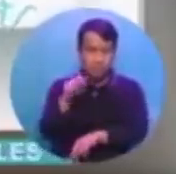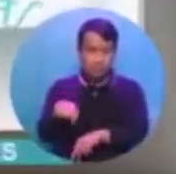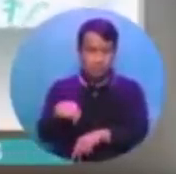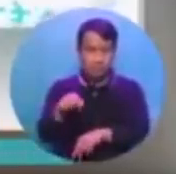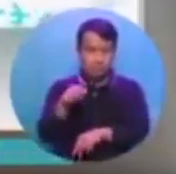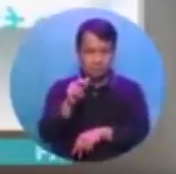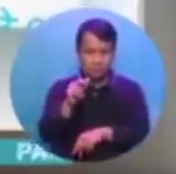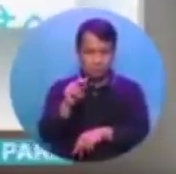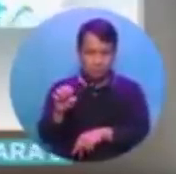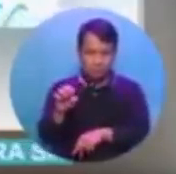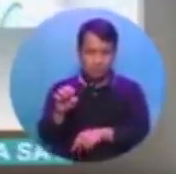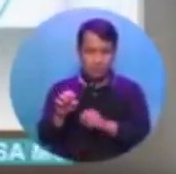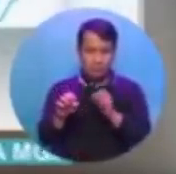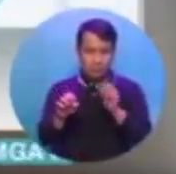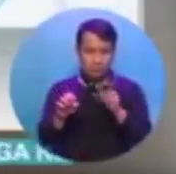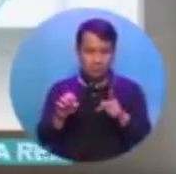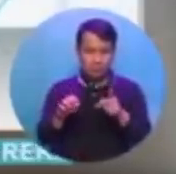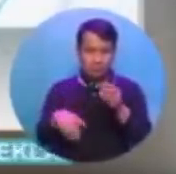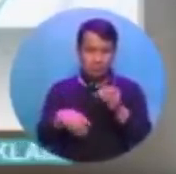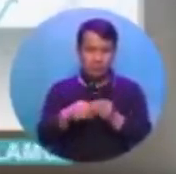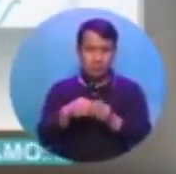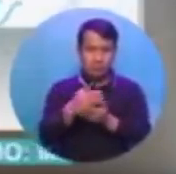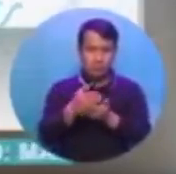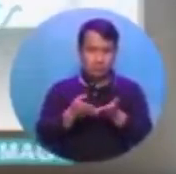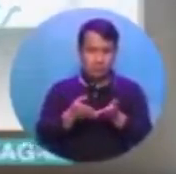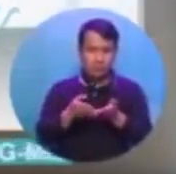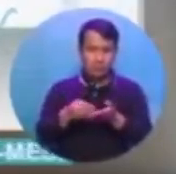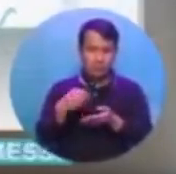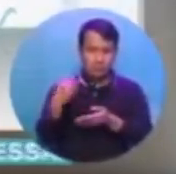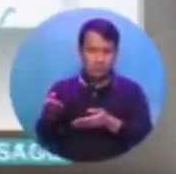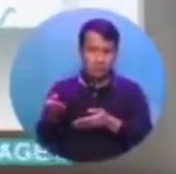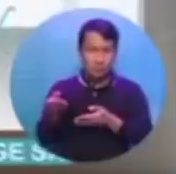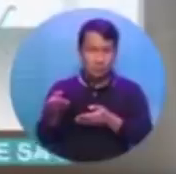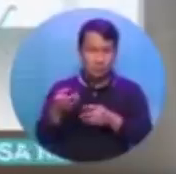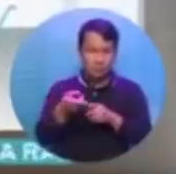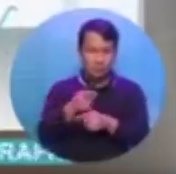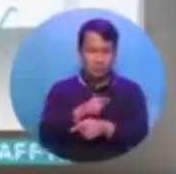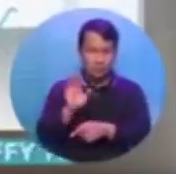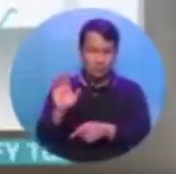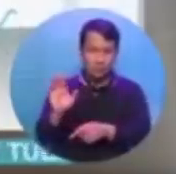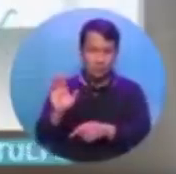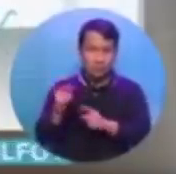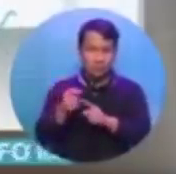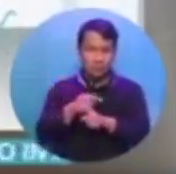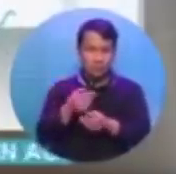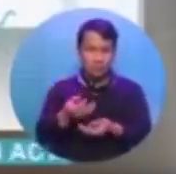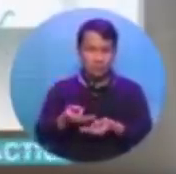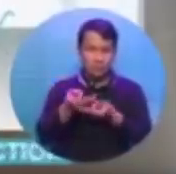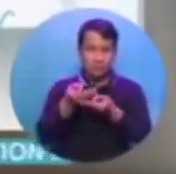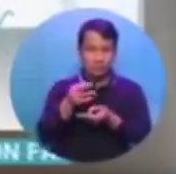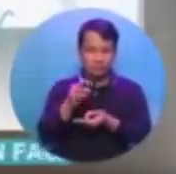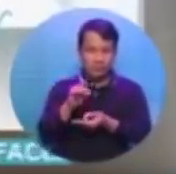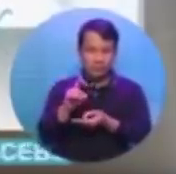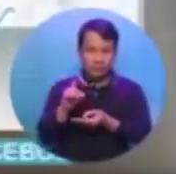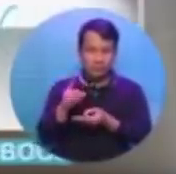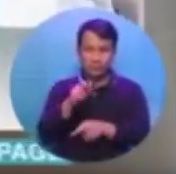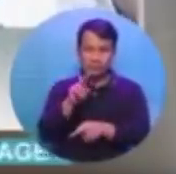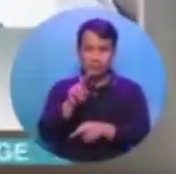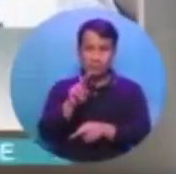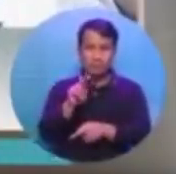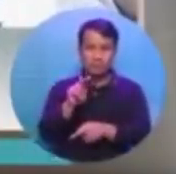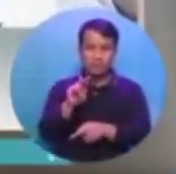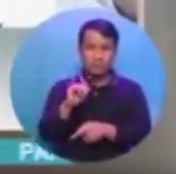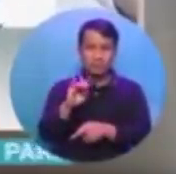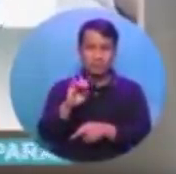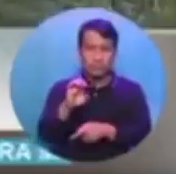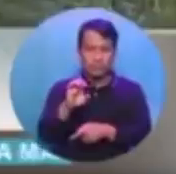dito sa Nueva Ecija. Okay. And portion of that manggagaling po sa fund ng UNICEF. Okay.